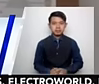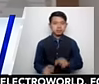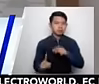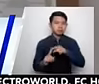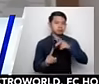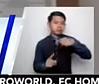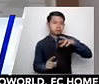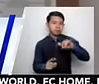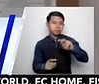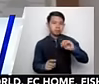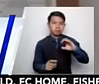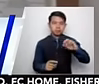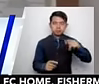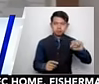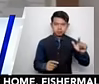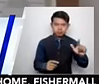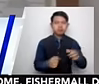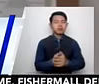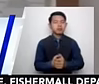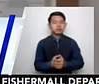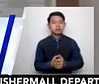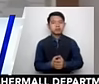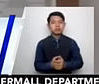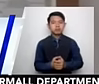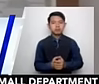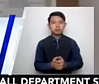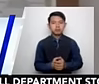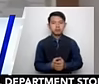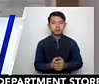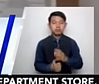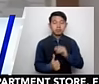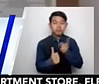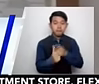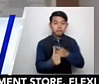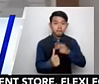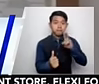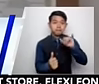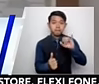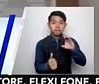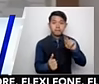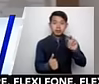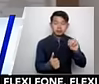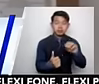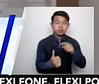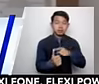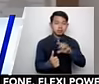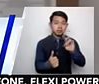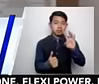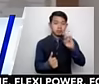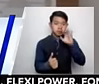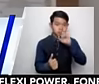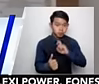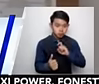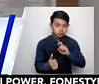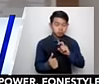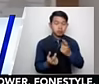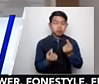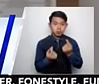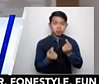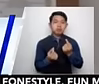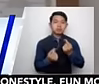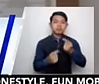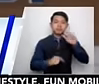na ang unang na biktima doon, yung 17 years old, nga ginawa ng isang kalayan at nasundan pa